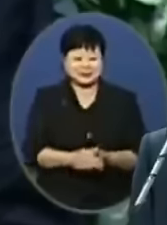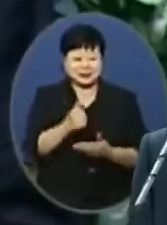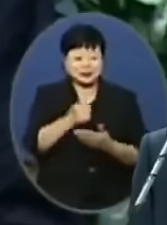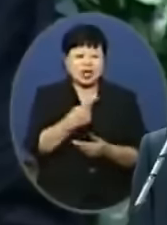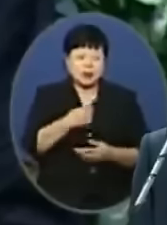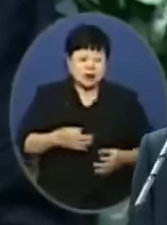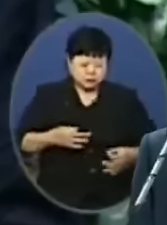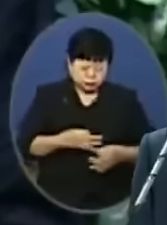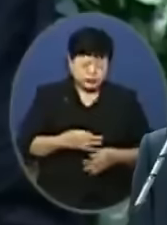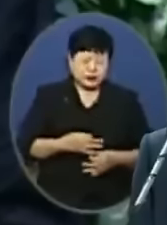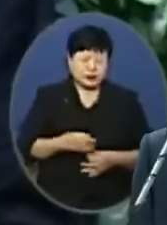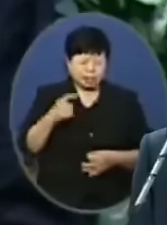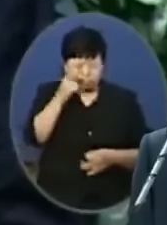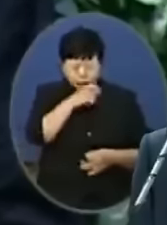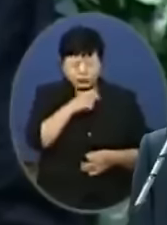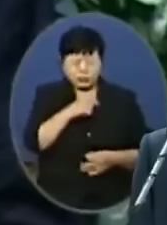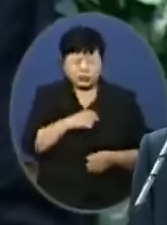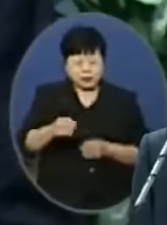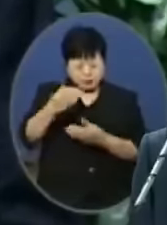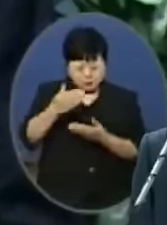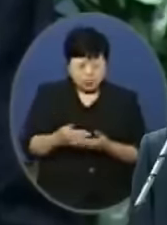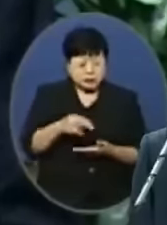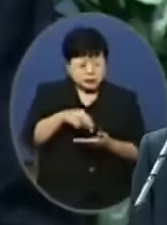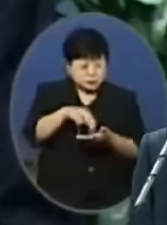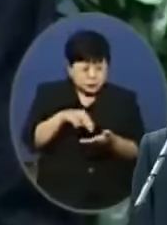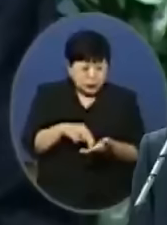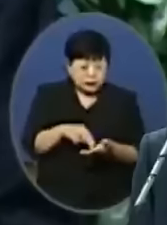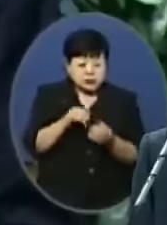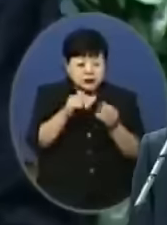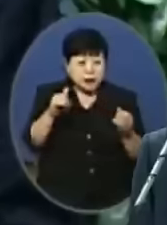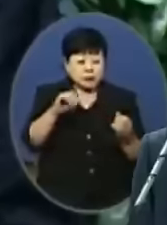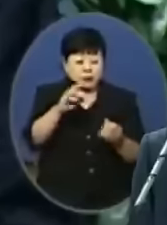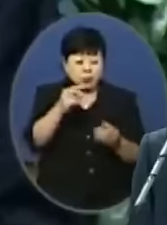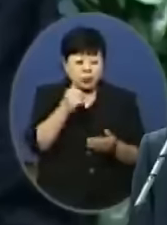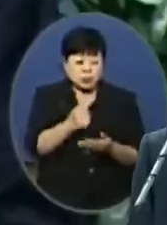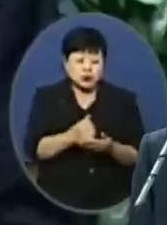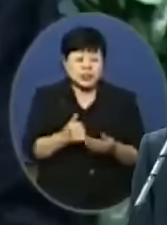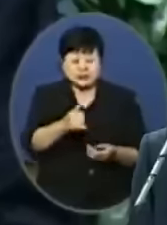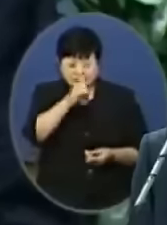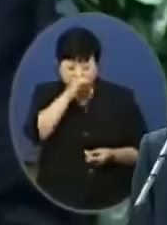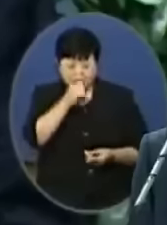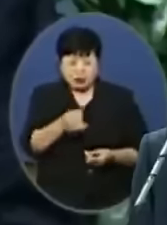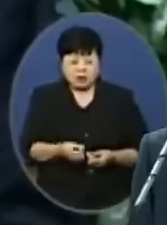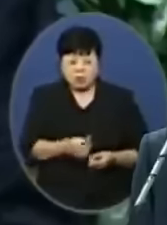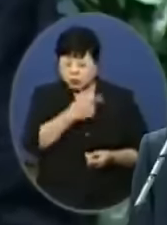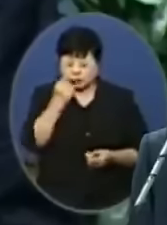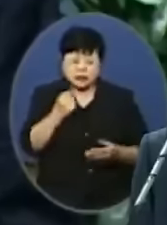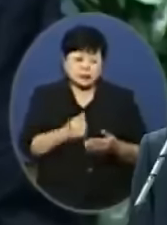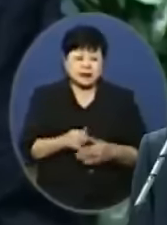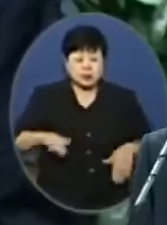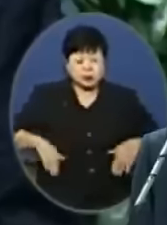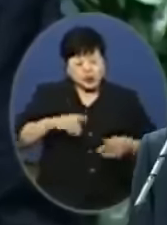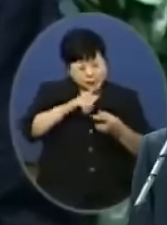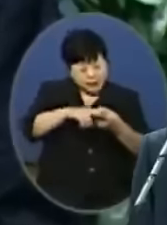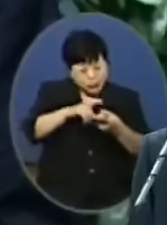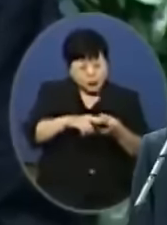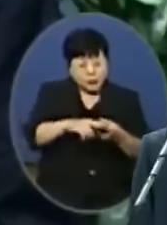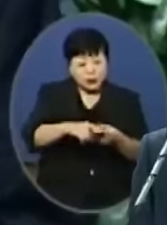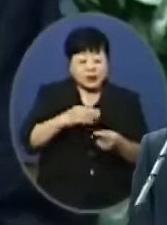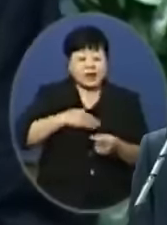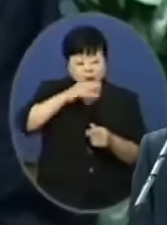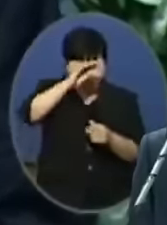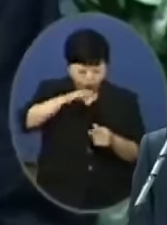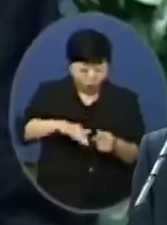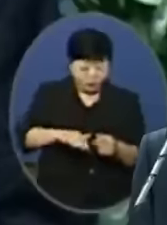죄를 짓고 불의하고 추악하고 버림을 받아야 마땅한 사람도 죄 있는 그대로 못난 그대로 빈손돈 그대로 내게로